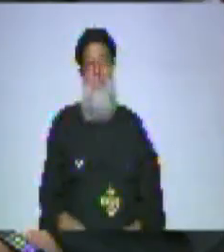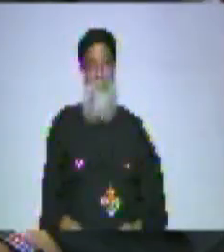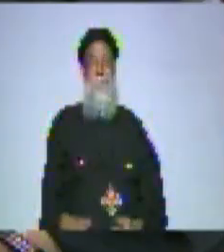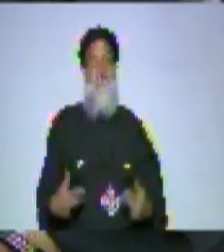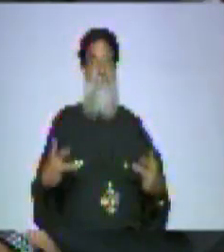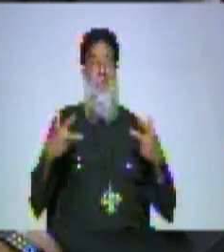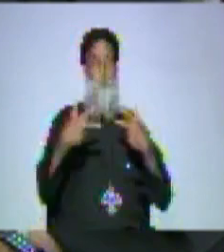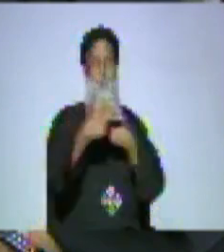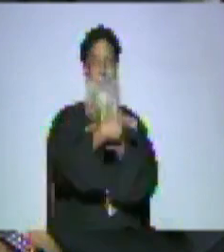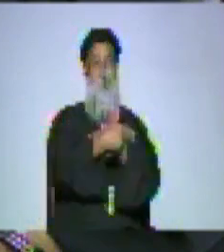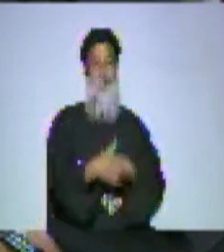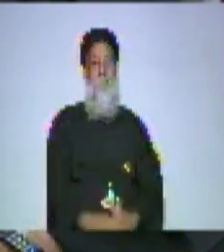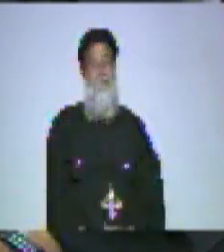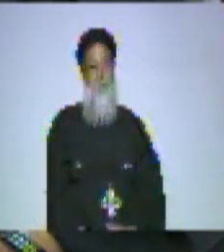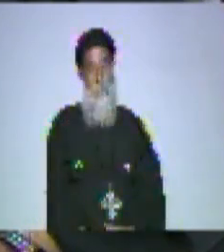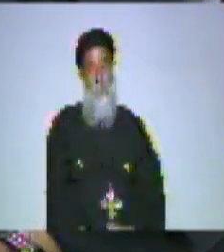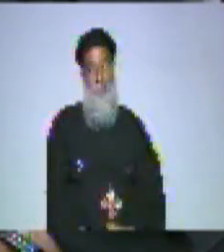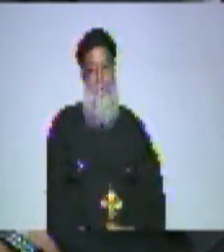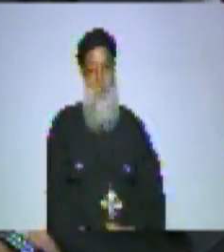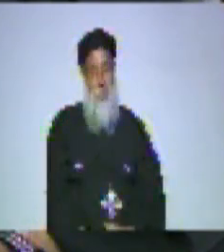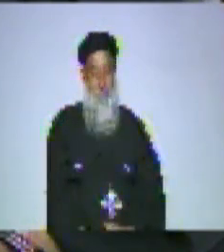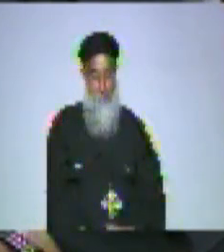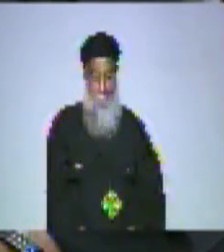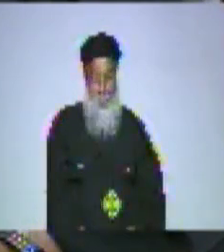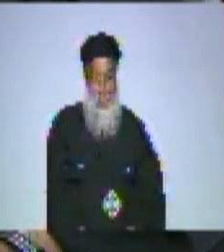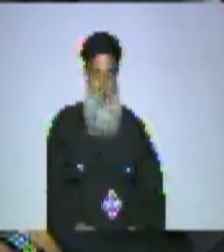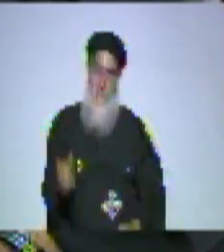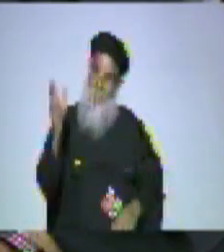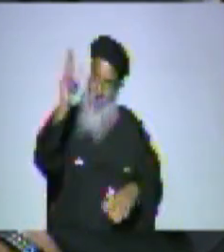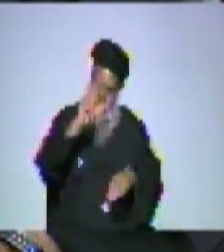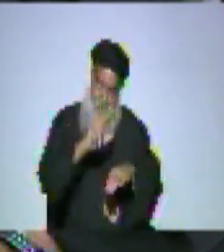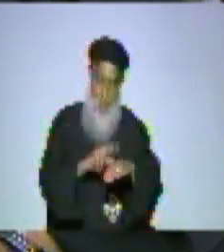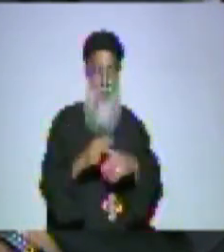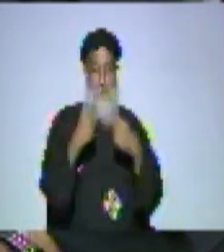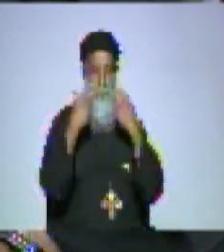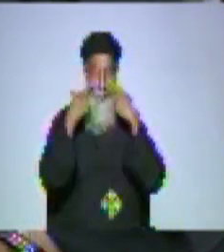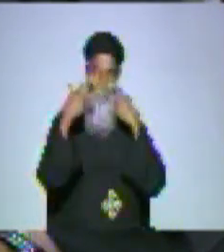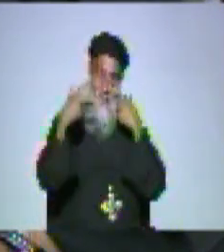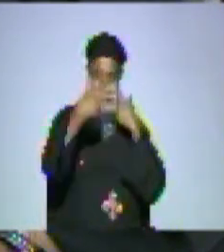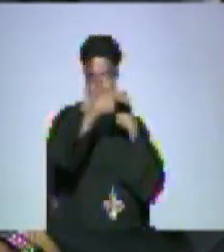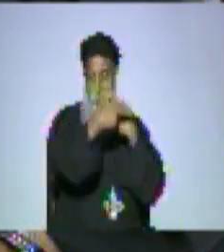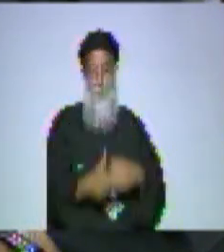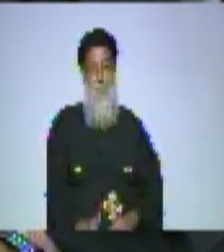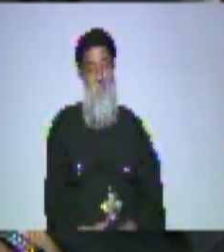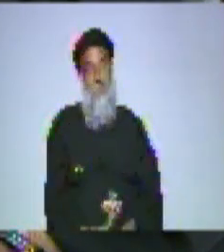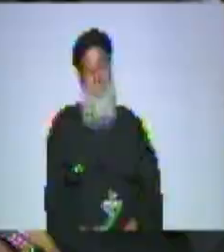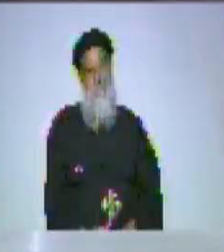فاصل ونرجع مره تانيه فاصل قصير ونعود مره اخرى معنيه الانبا